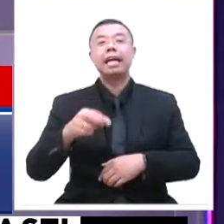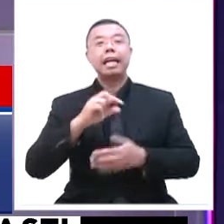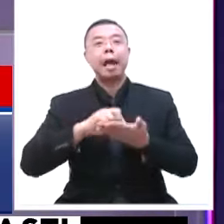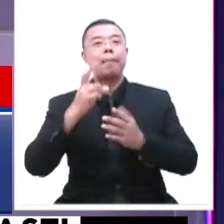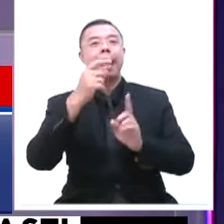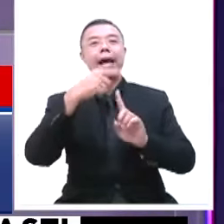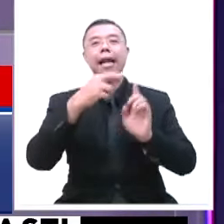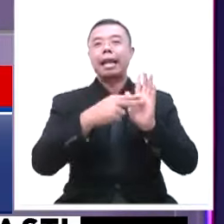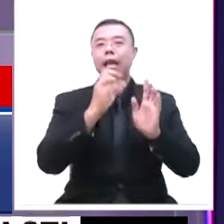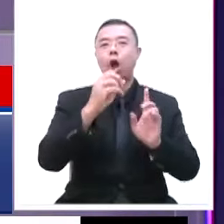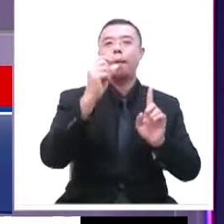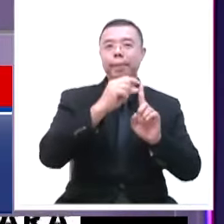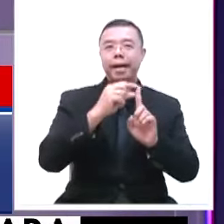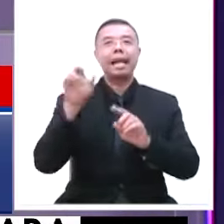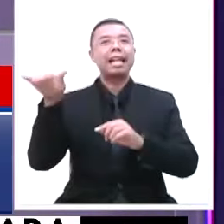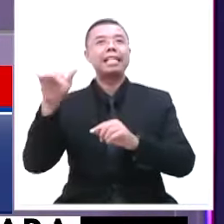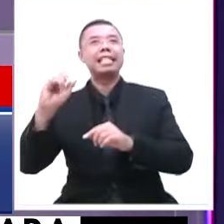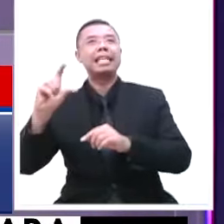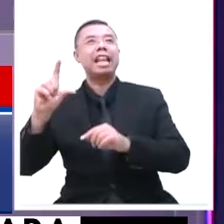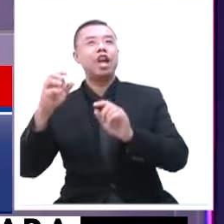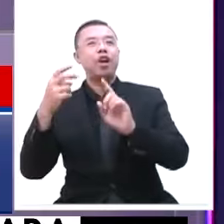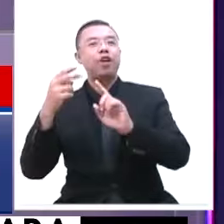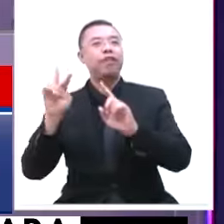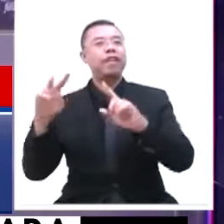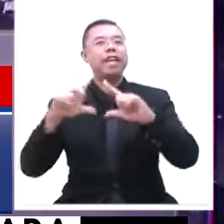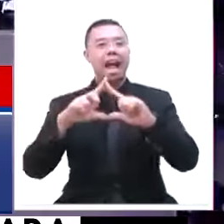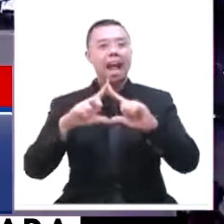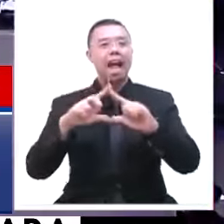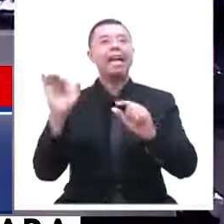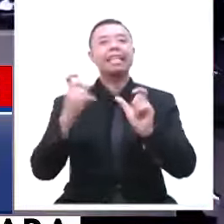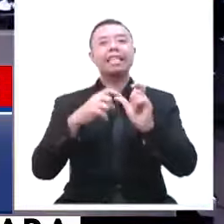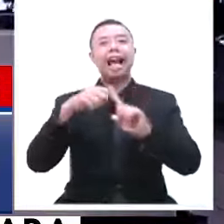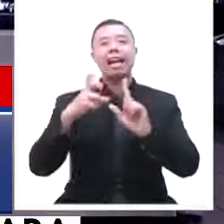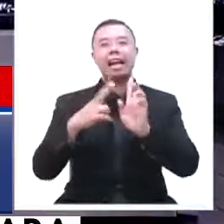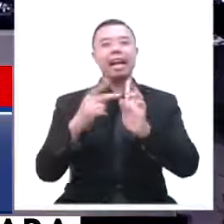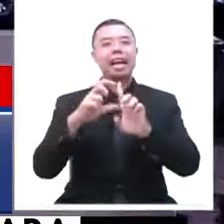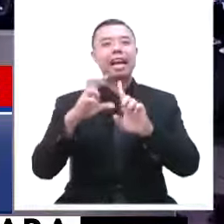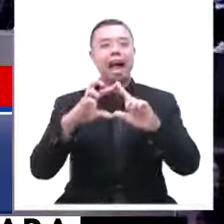Retno Pinasti dan Zilvia Iskandar.